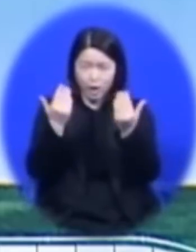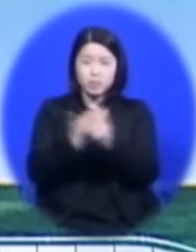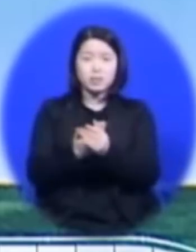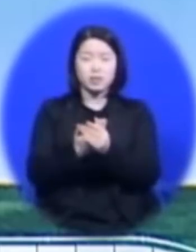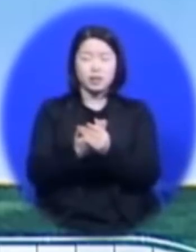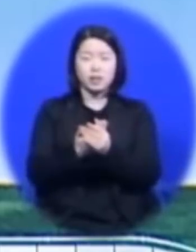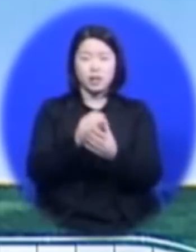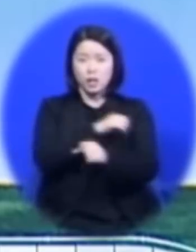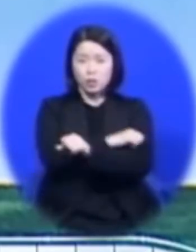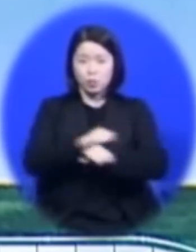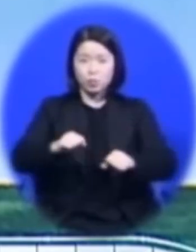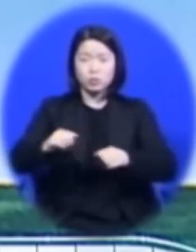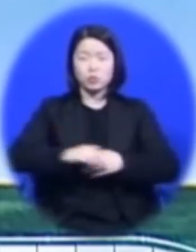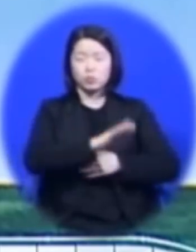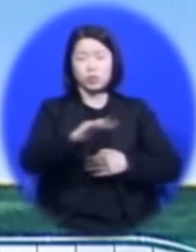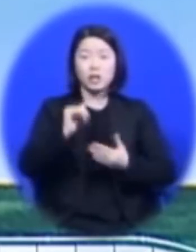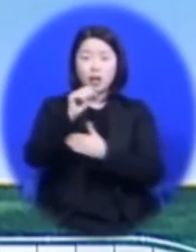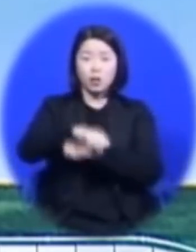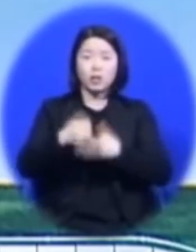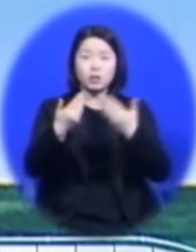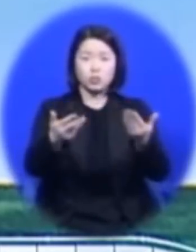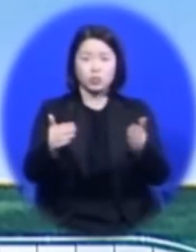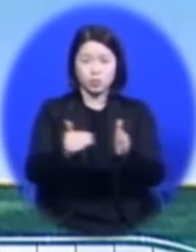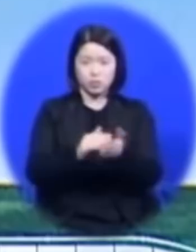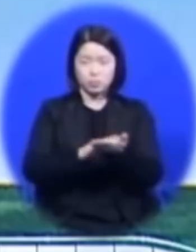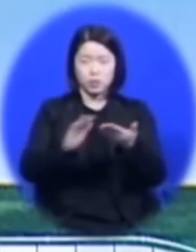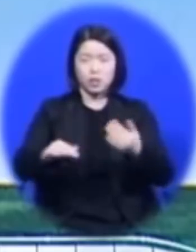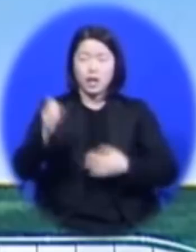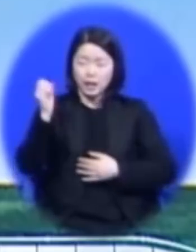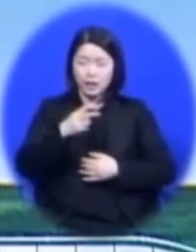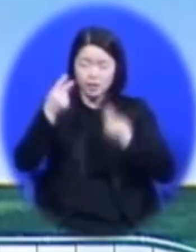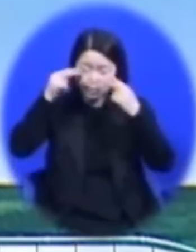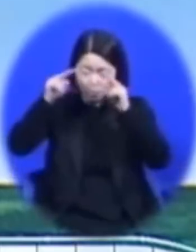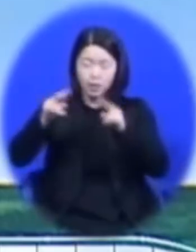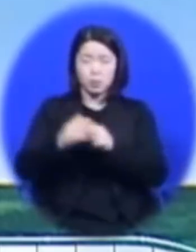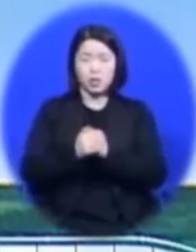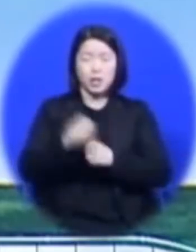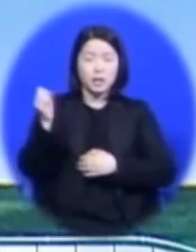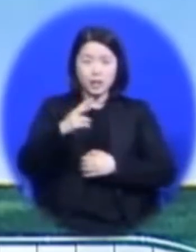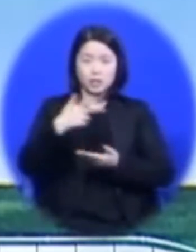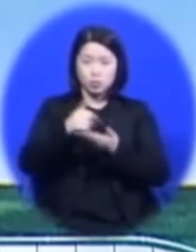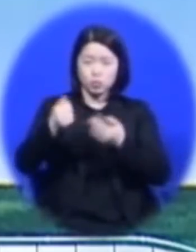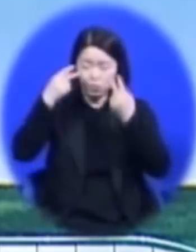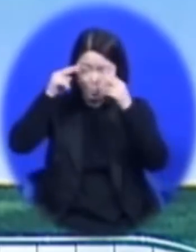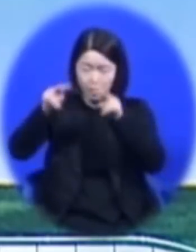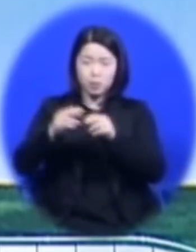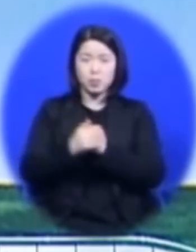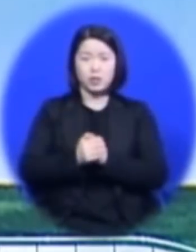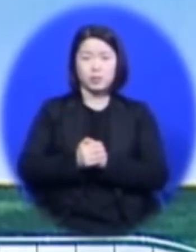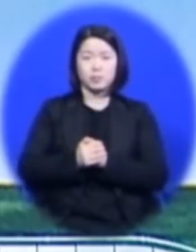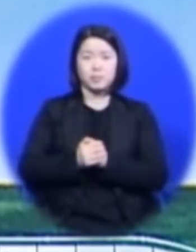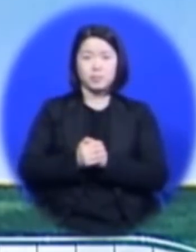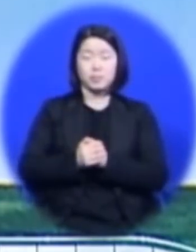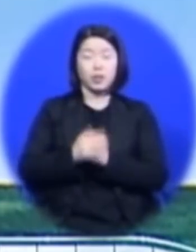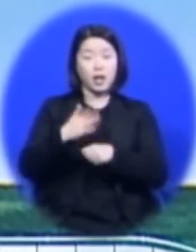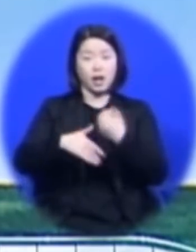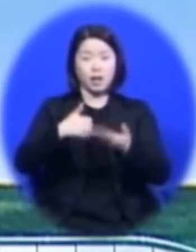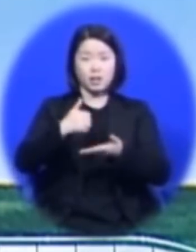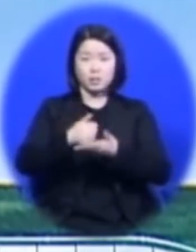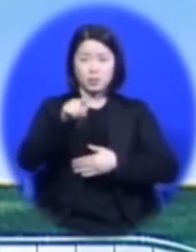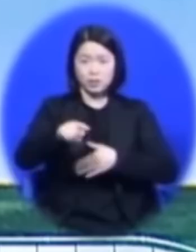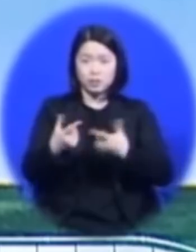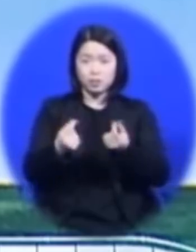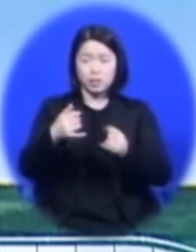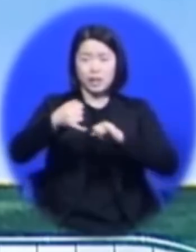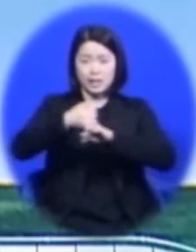용서를 우리에게 허락하신 것 다시 바라보 다시 주님을 바라봅니다 하나님이 그렇게